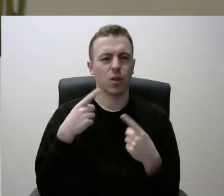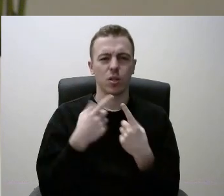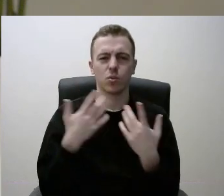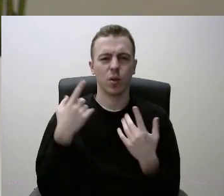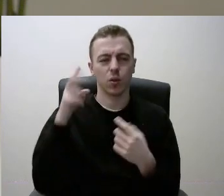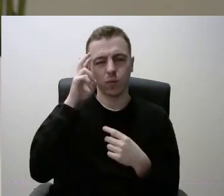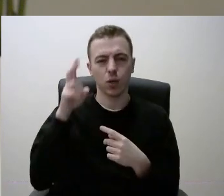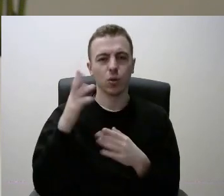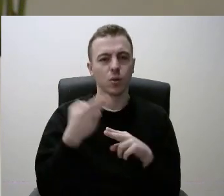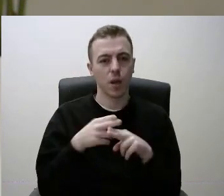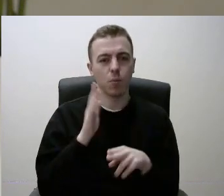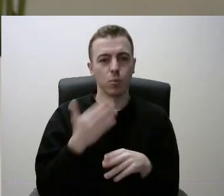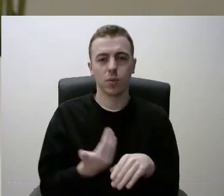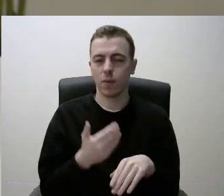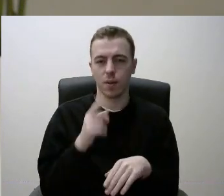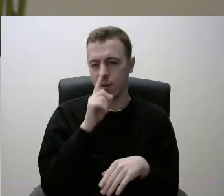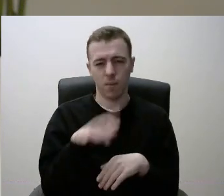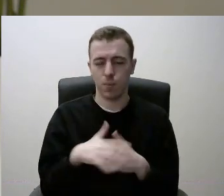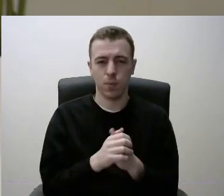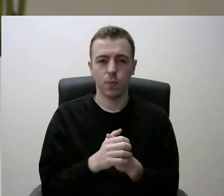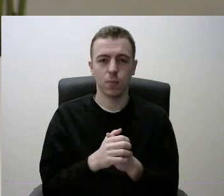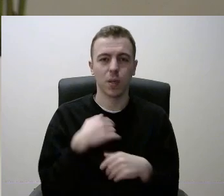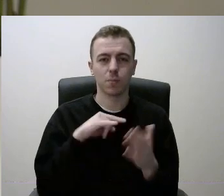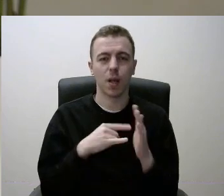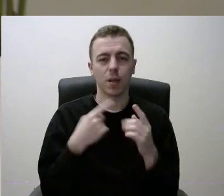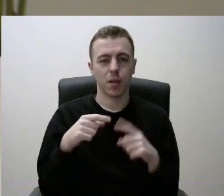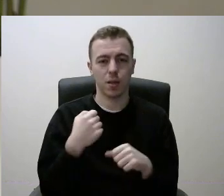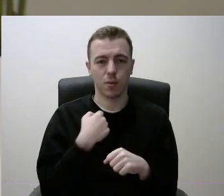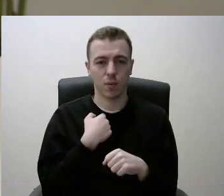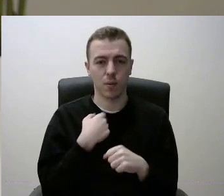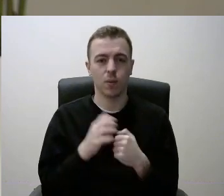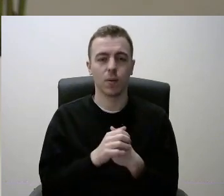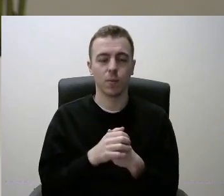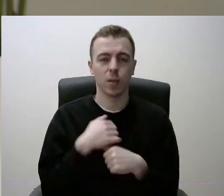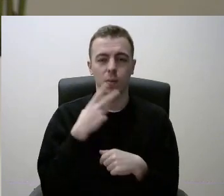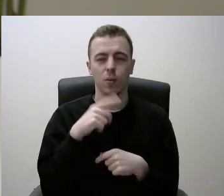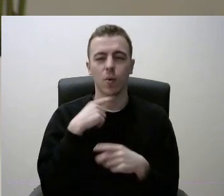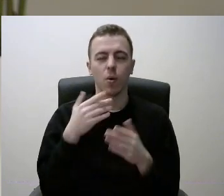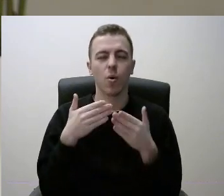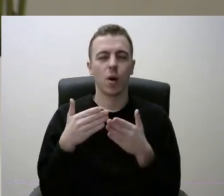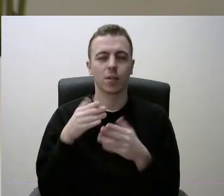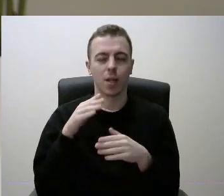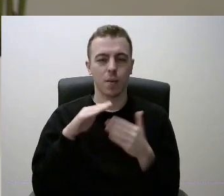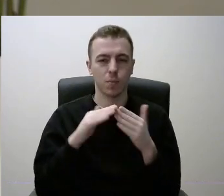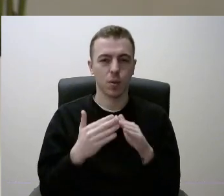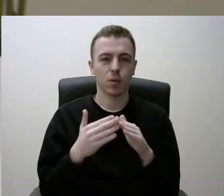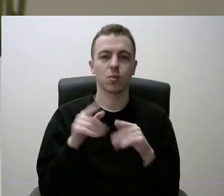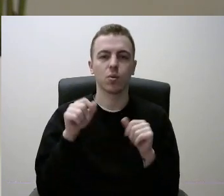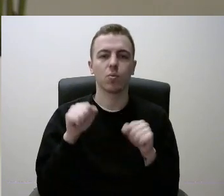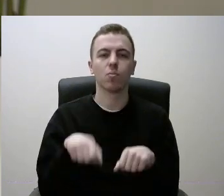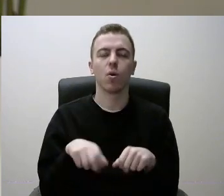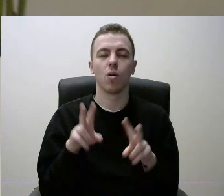gyvens, mes turime kitą planą. Ir Dangės upė, matant daug uostamiesčių pasaulyje, jinai galėtų tapti